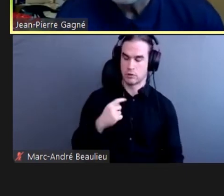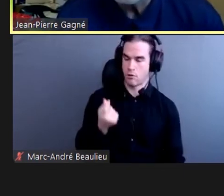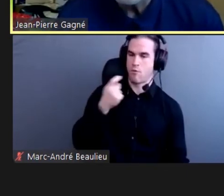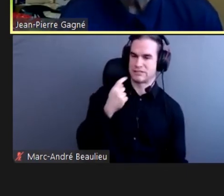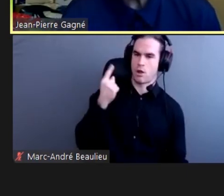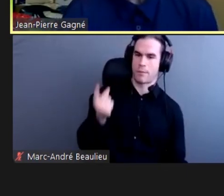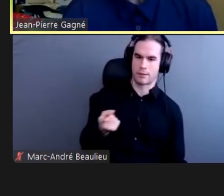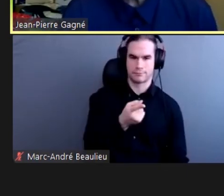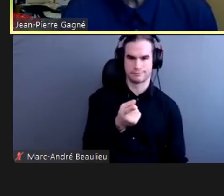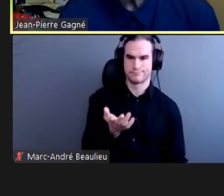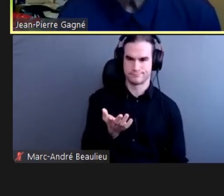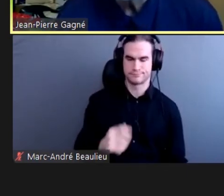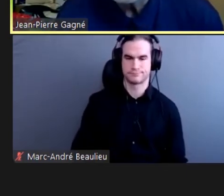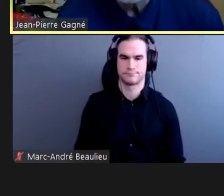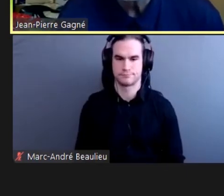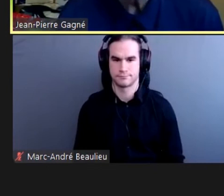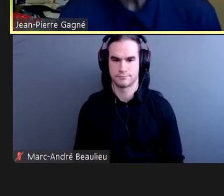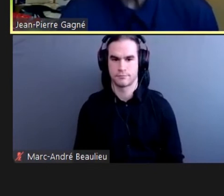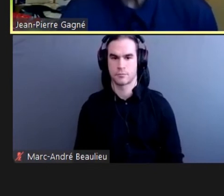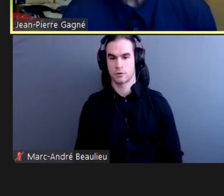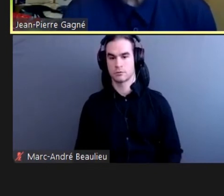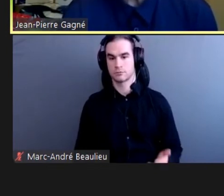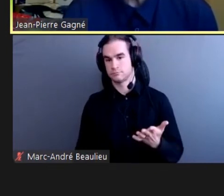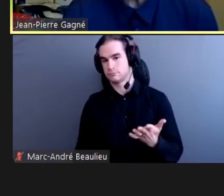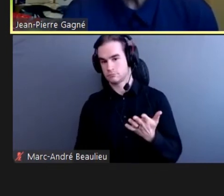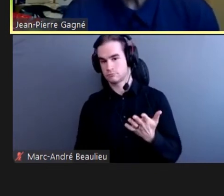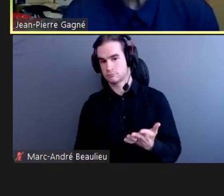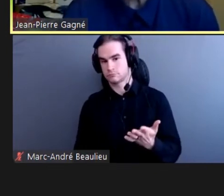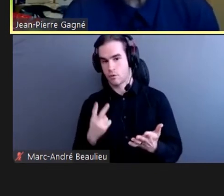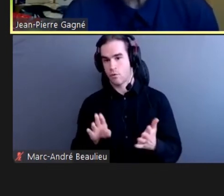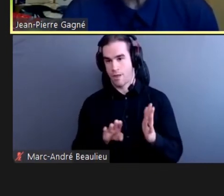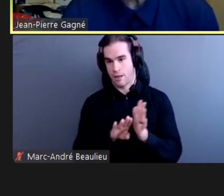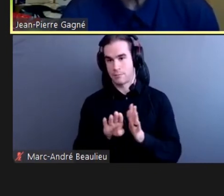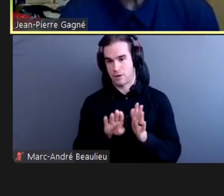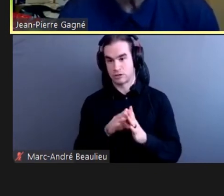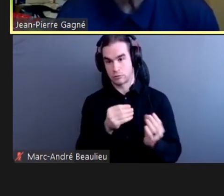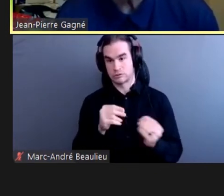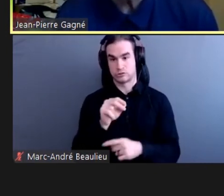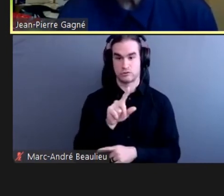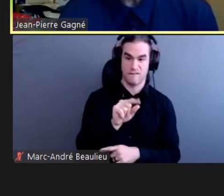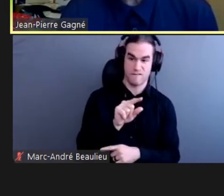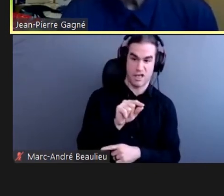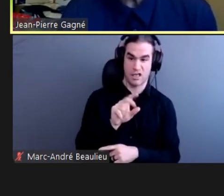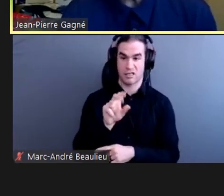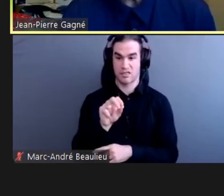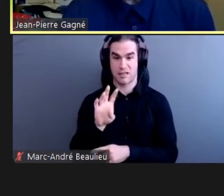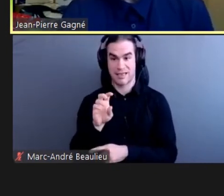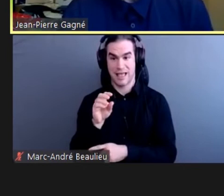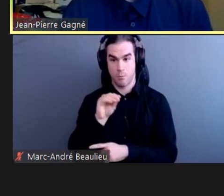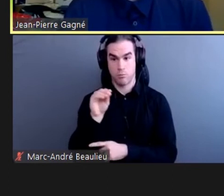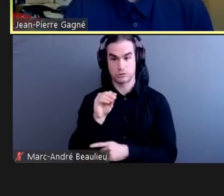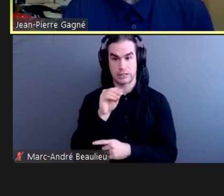plus faciles à comprendre. Et encore là aussi, on parle d'une amélioration de 20, 30, 40 %, c'est pas